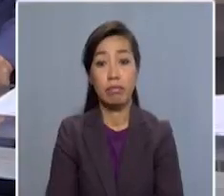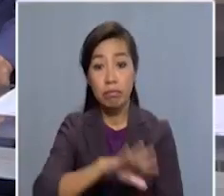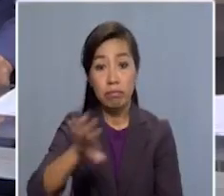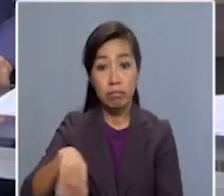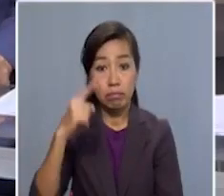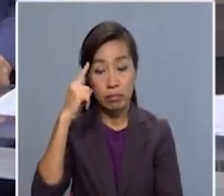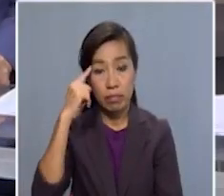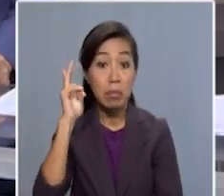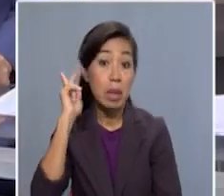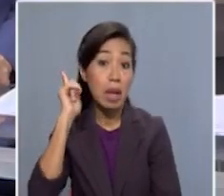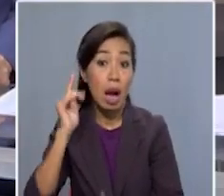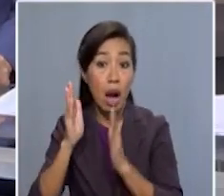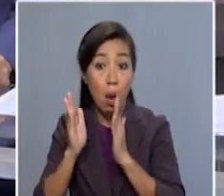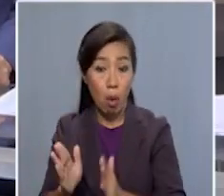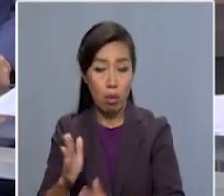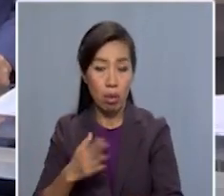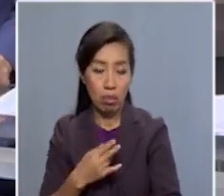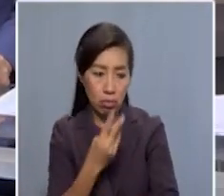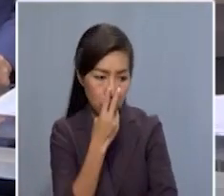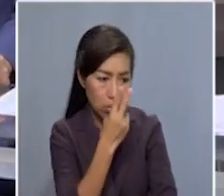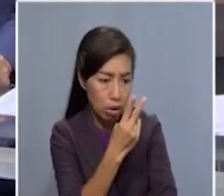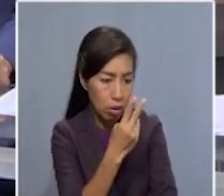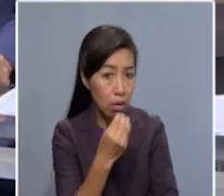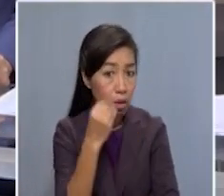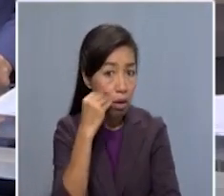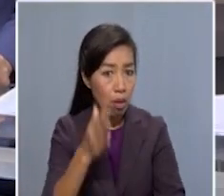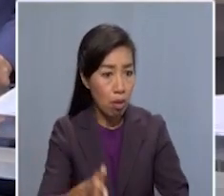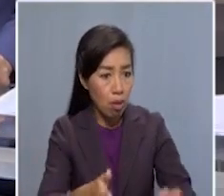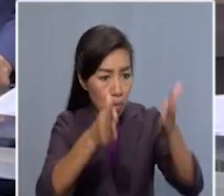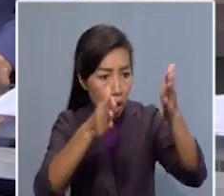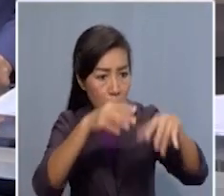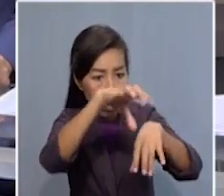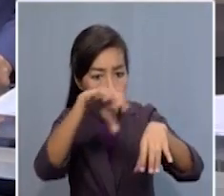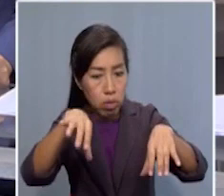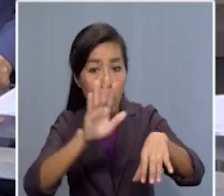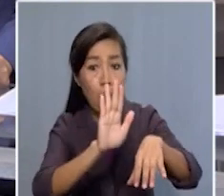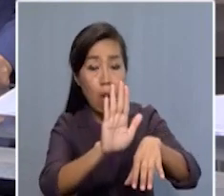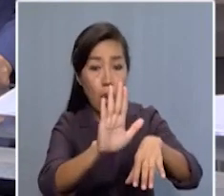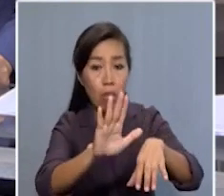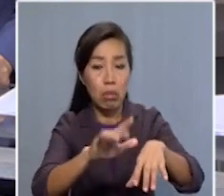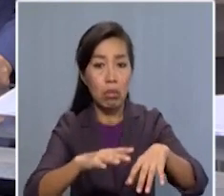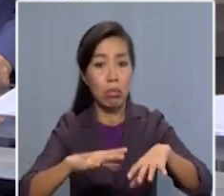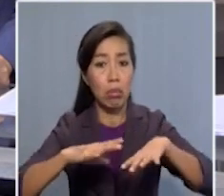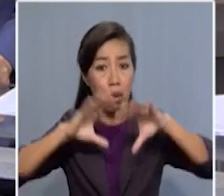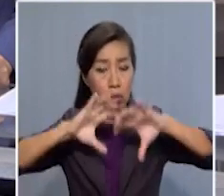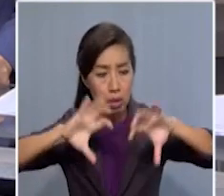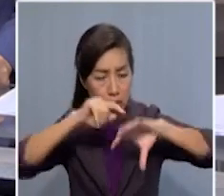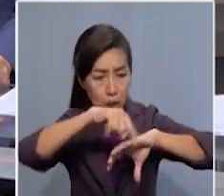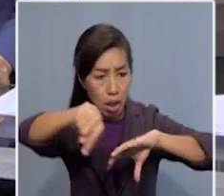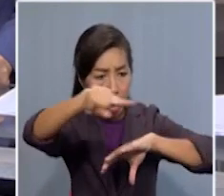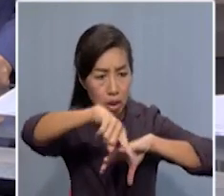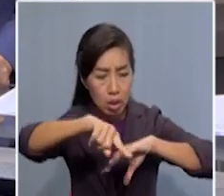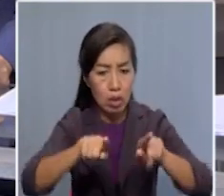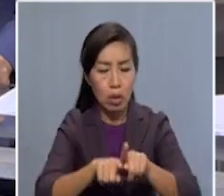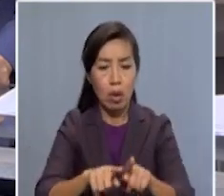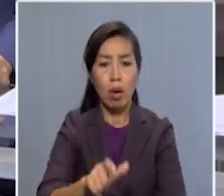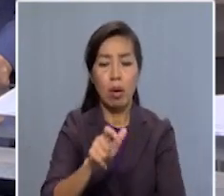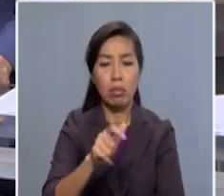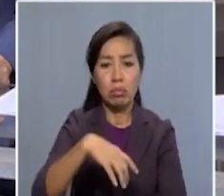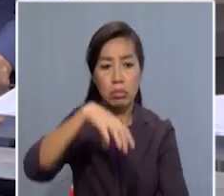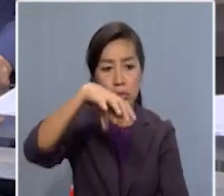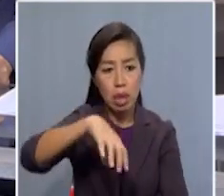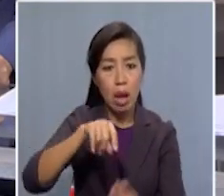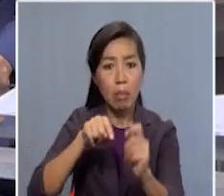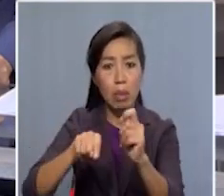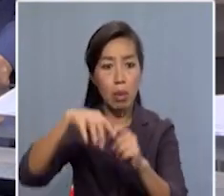คุณผู้ชมคะมีนักข่าวเรานะคะไปพบอาคารบ้านพักราชการหลายหลังรวมถึงหอประชุมของโครงการที่ว่าการอำเภอบ้านโคกแห่งใหม่จังหวัดอุตร